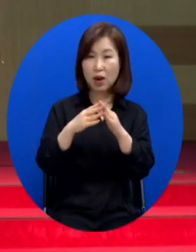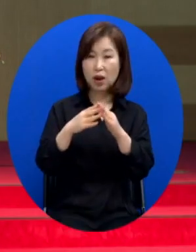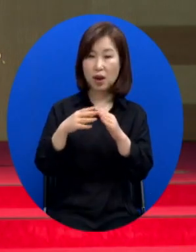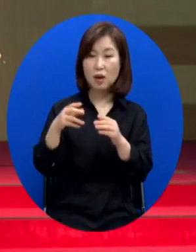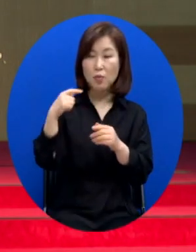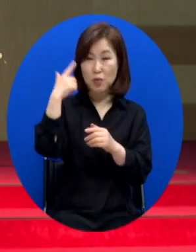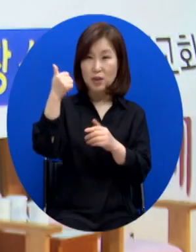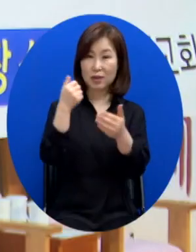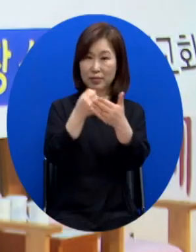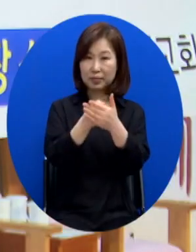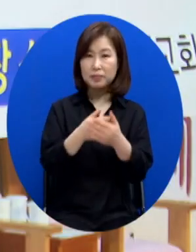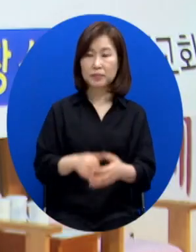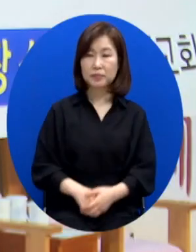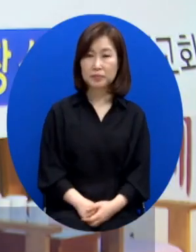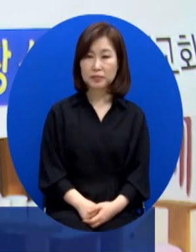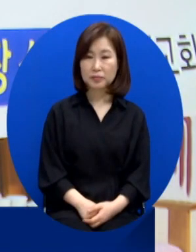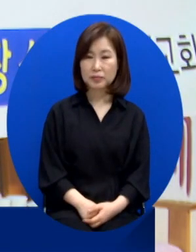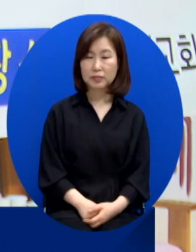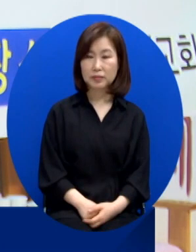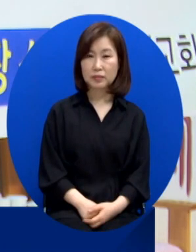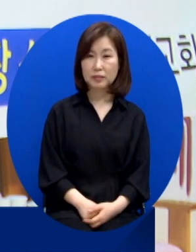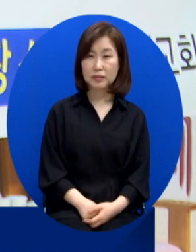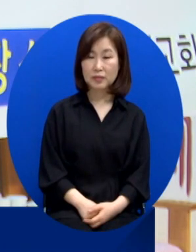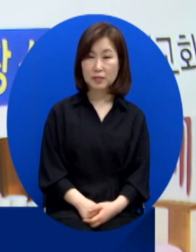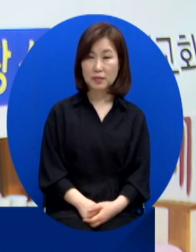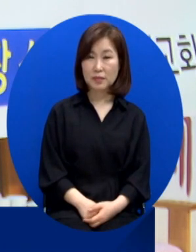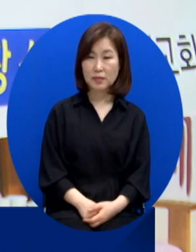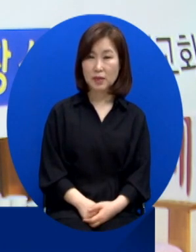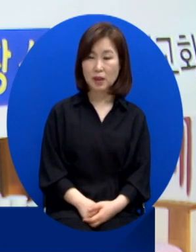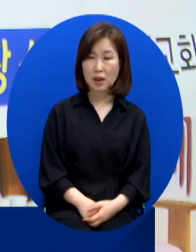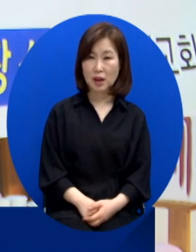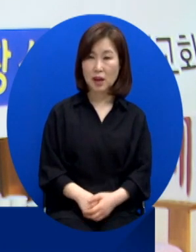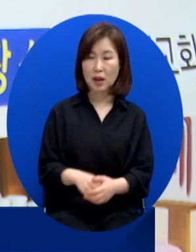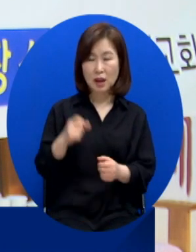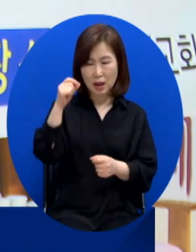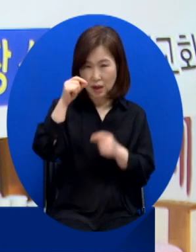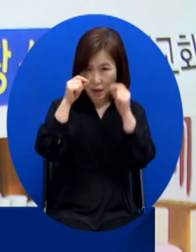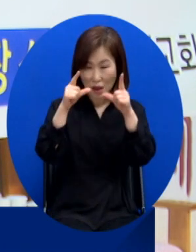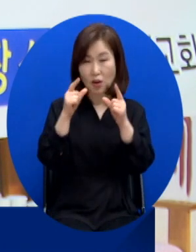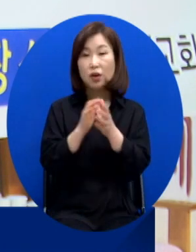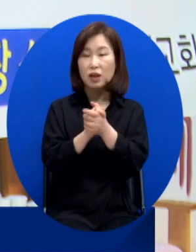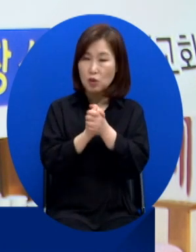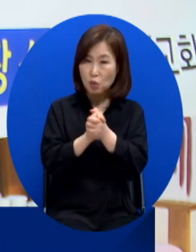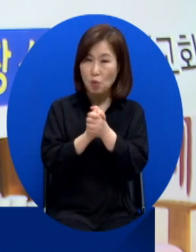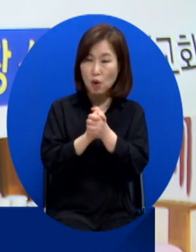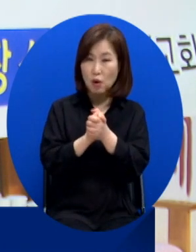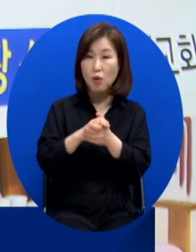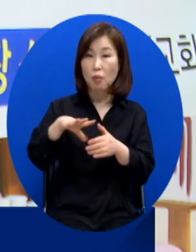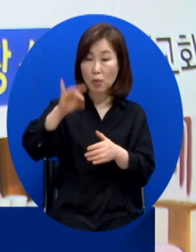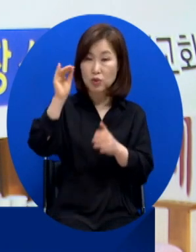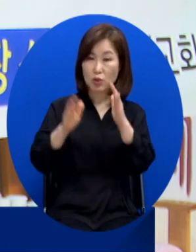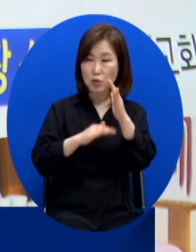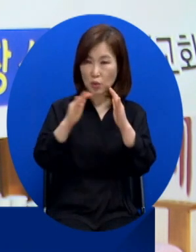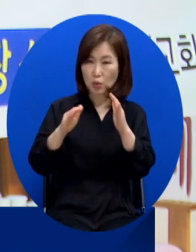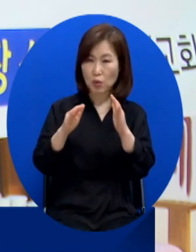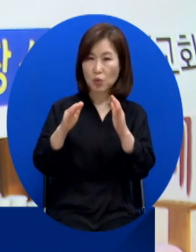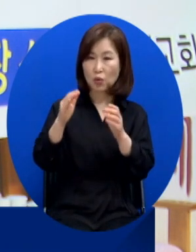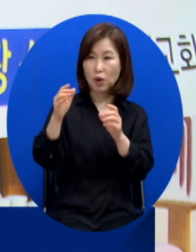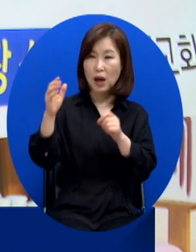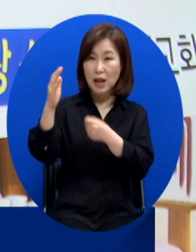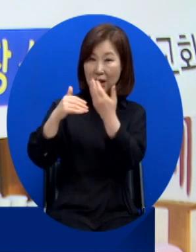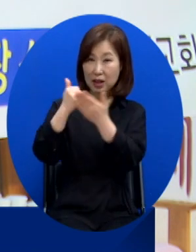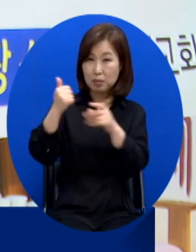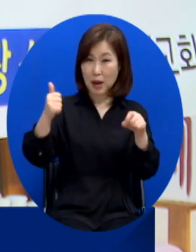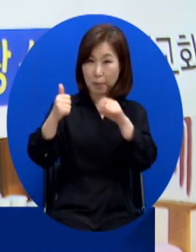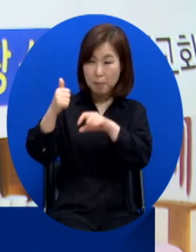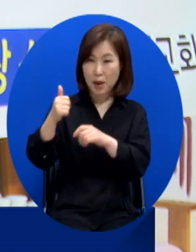임명했습니다. 깨움과 일견이 하나가 되어서 깨어서 기도하고 교인들이 먼저 하나님 앞에 더 겸손하고 방에